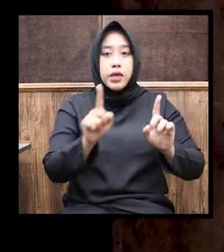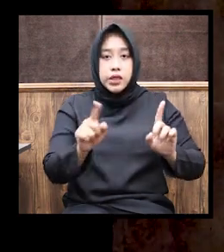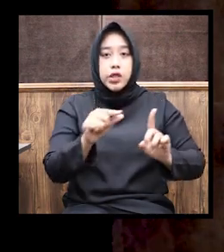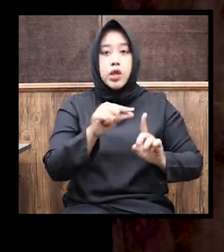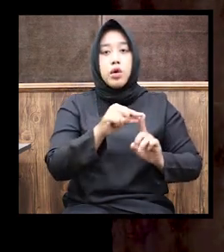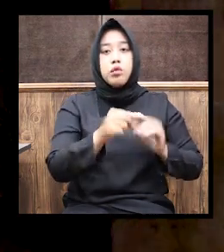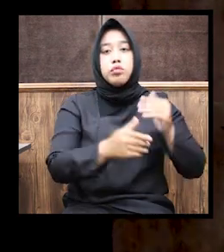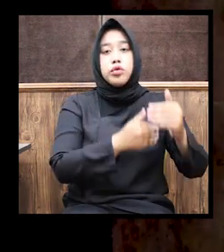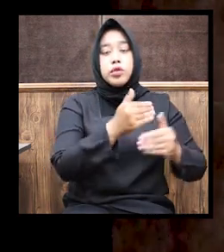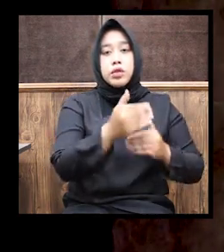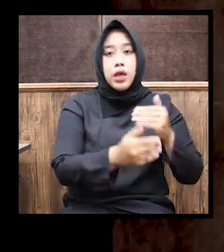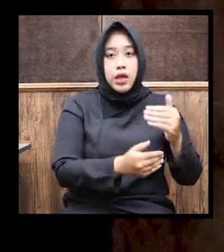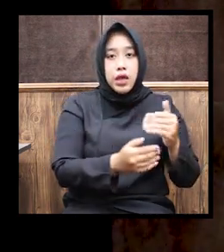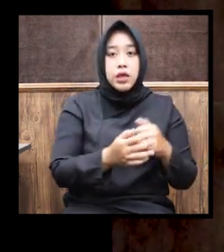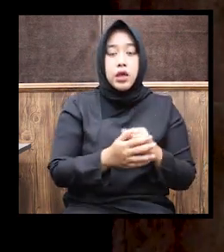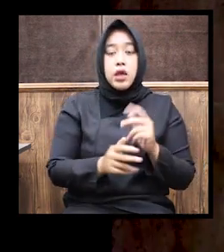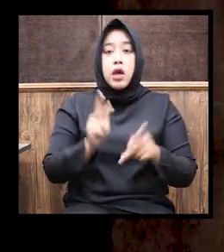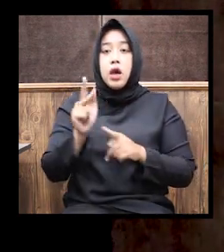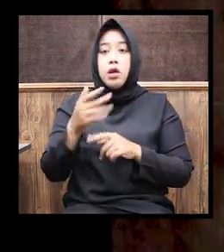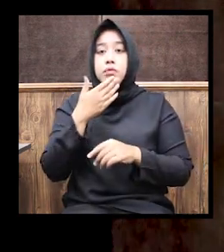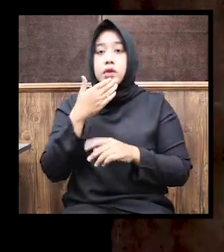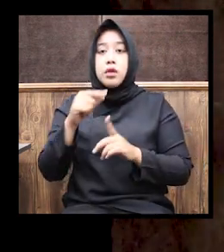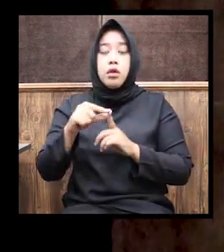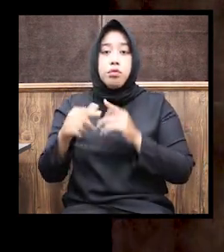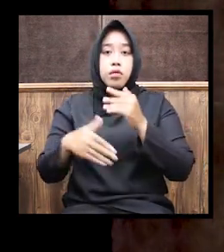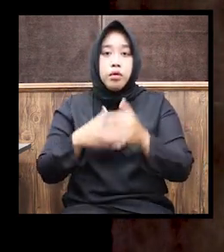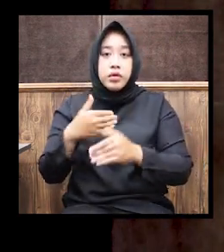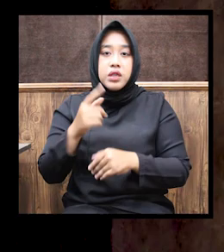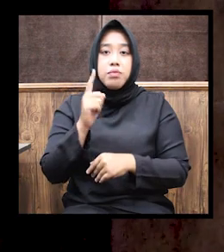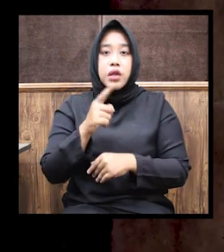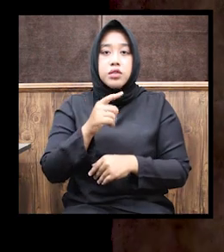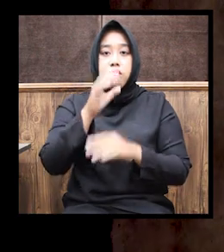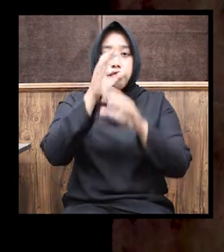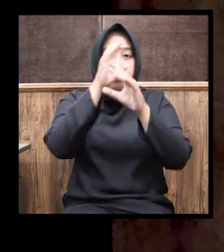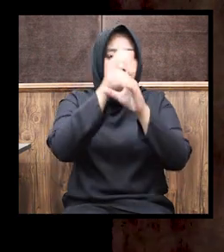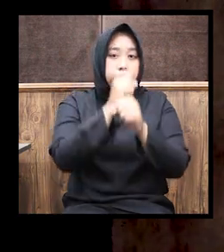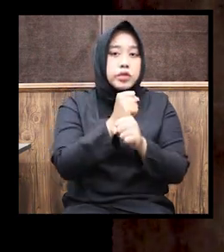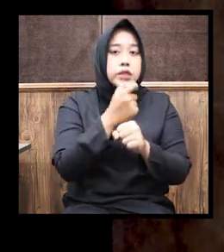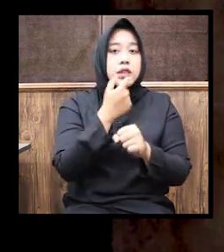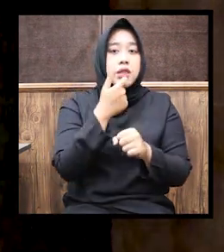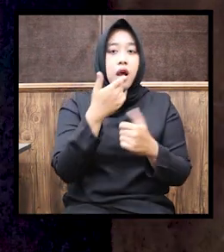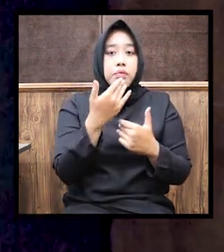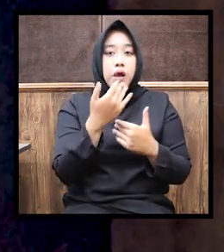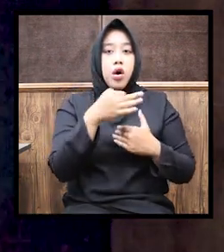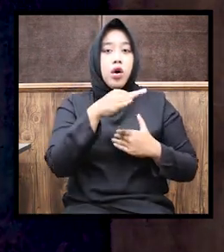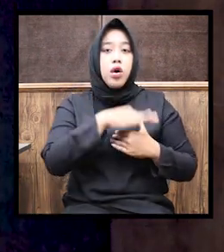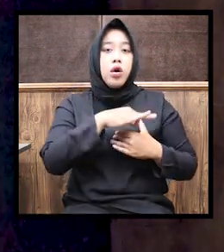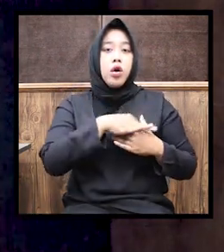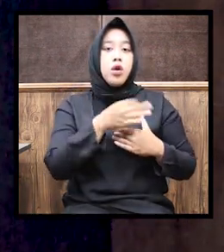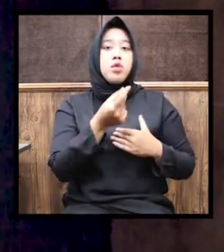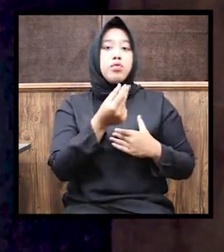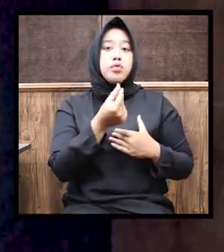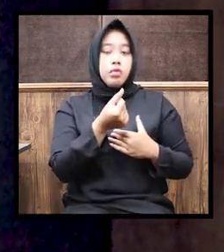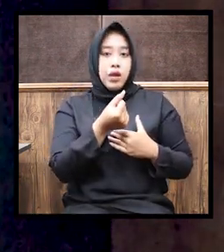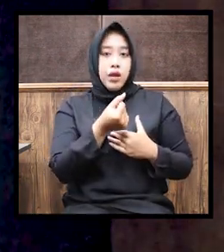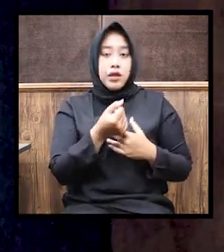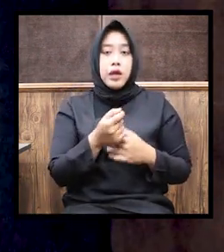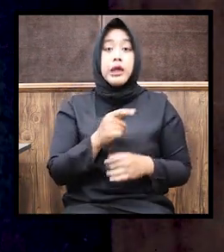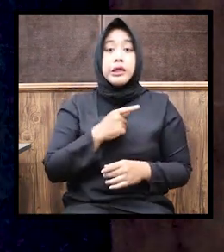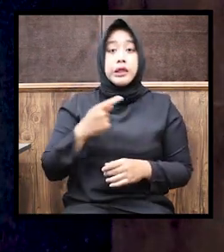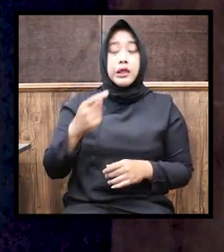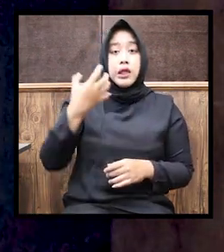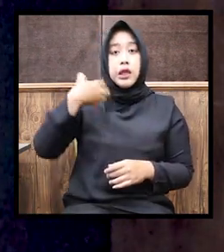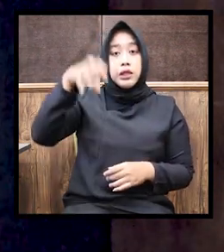perusahaan pasti kebanyakan pasti profit oriented Nah kita ingin mengubah itu dari kami dari dinas kami